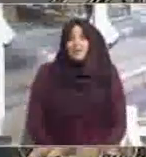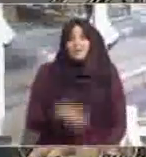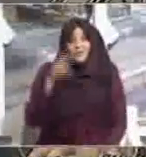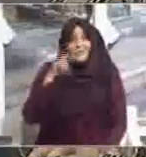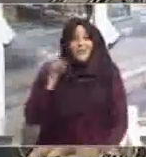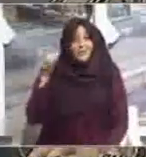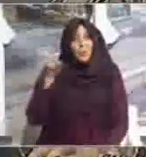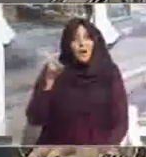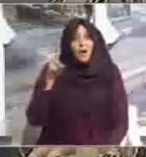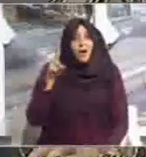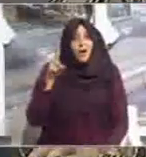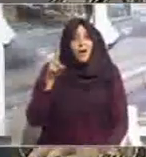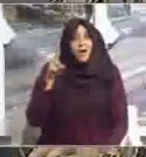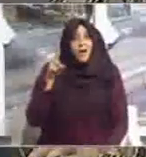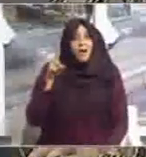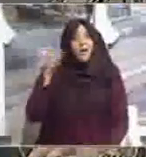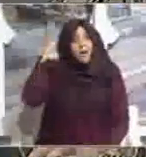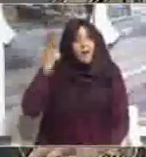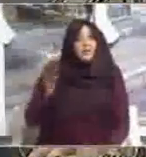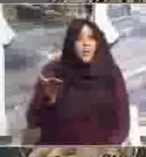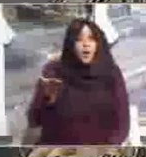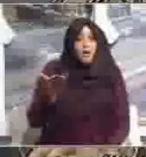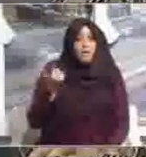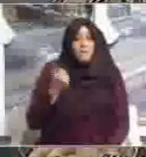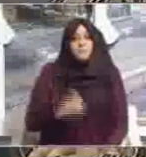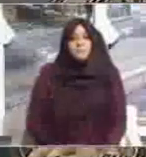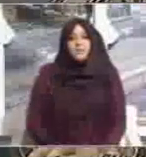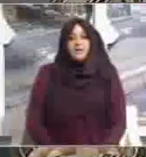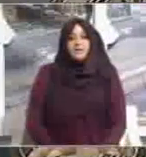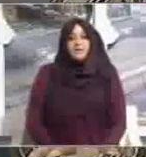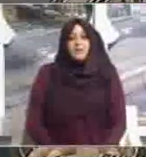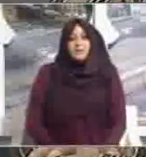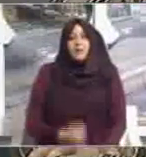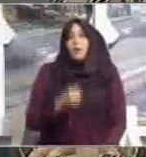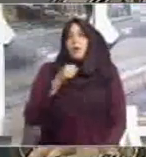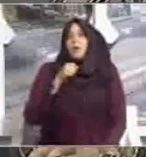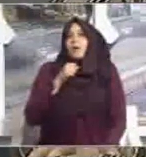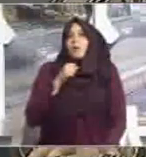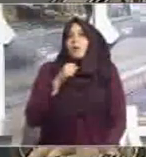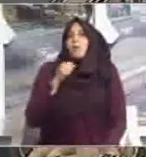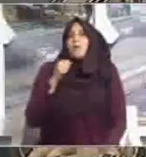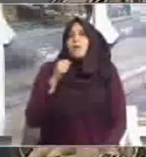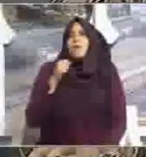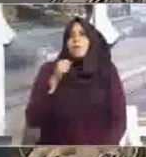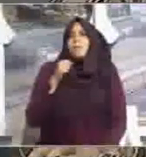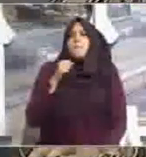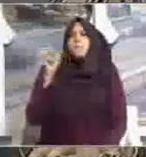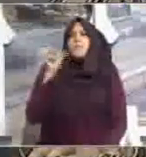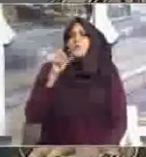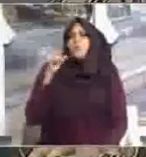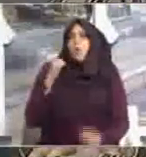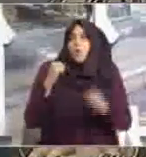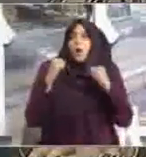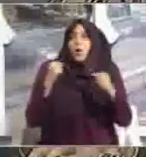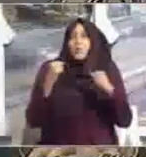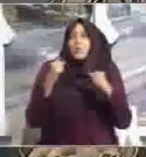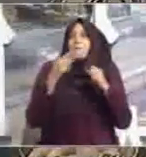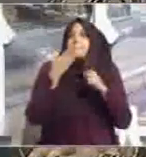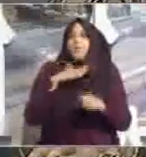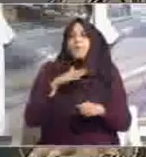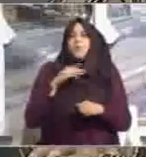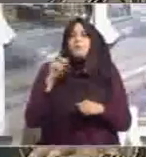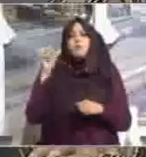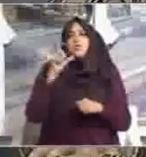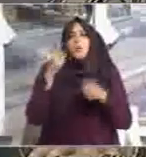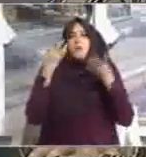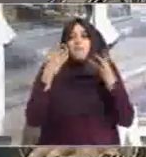حقيقة. المؤمن القوي خير وأحب إلى الله من المؤمن الضعيف. نعم، قوة حتى في الجسد. نعم، قوة